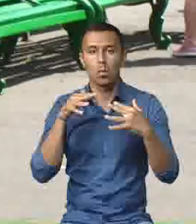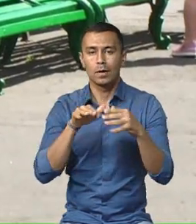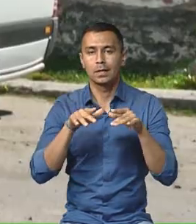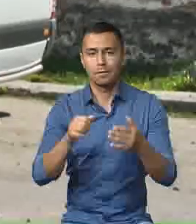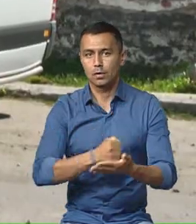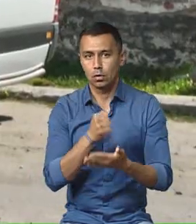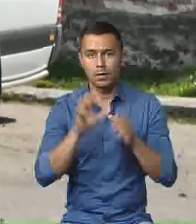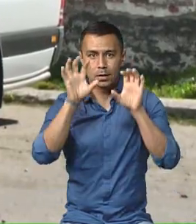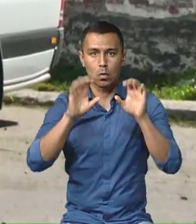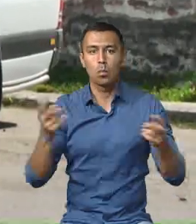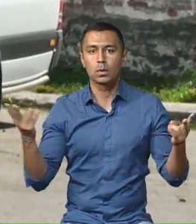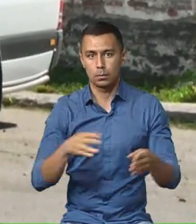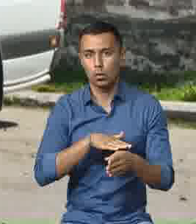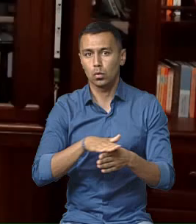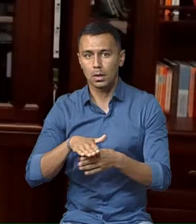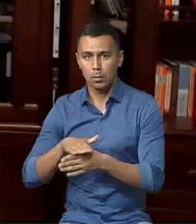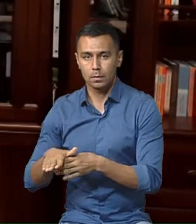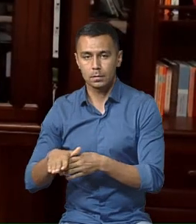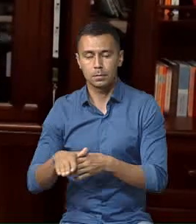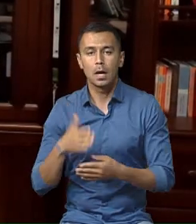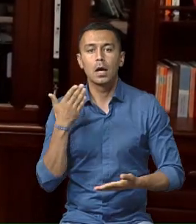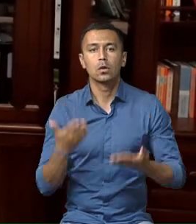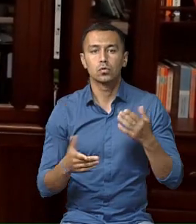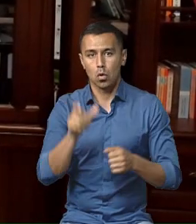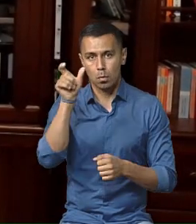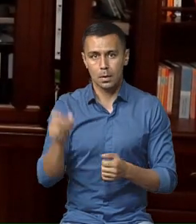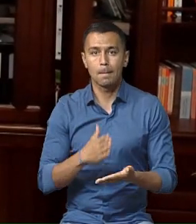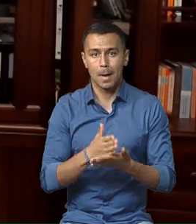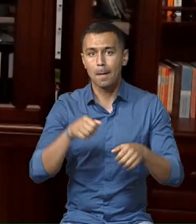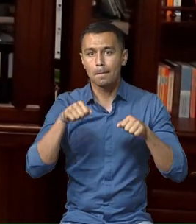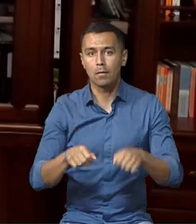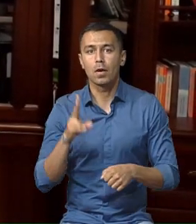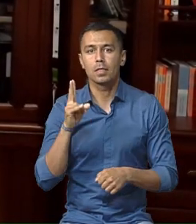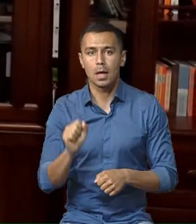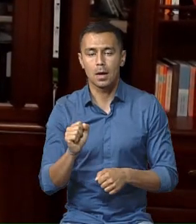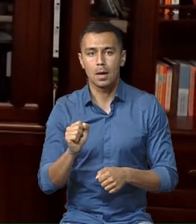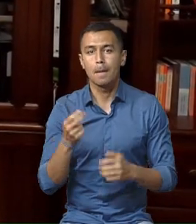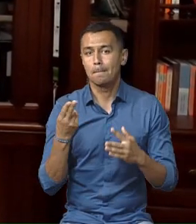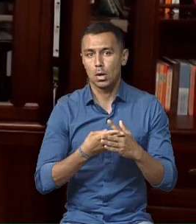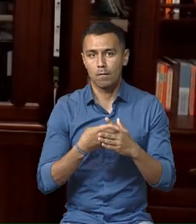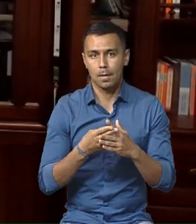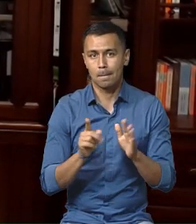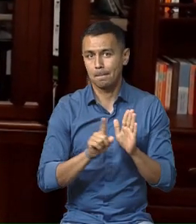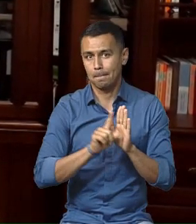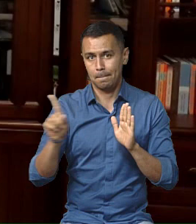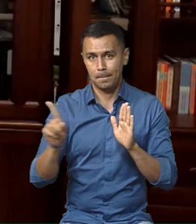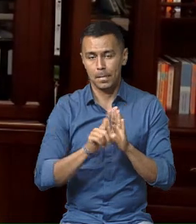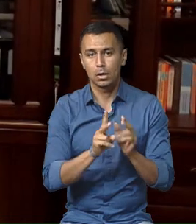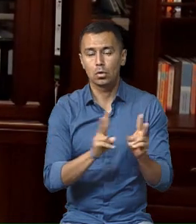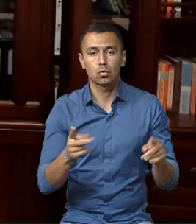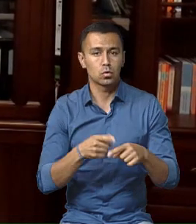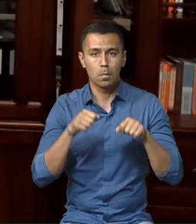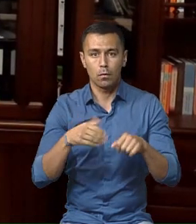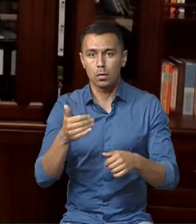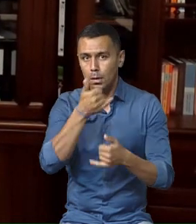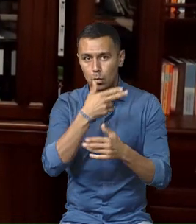встановлені законом, якого потрібно дотримуватися. Якщо громадянин має право на пільгове перевезення, то ніхто цього права його